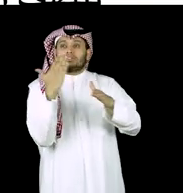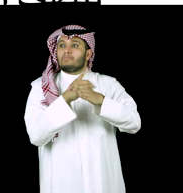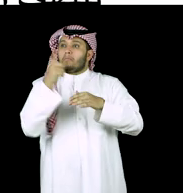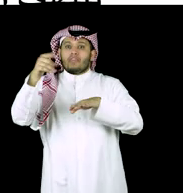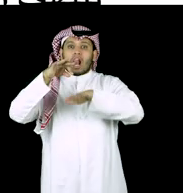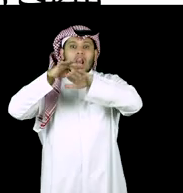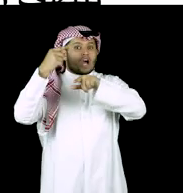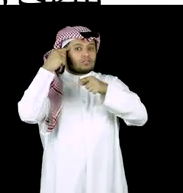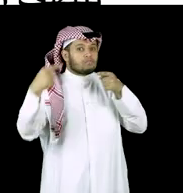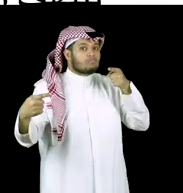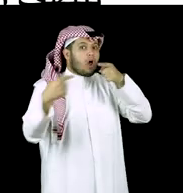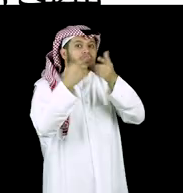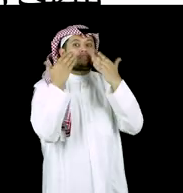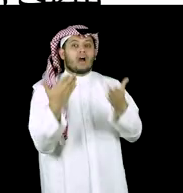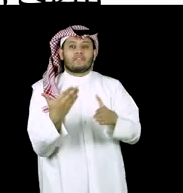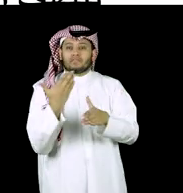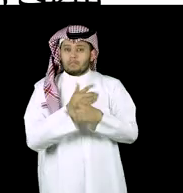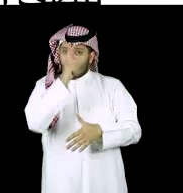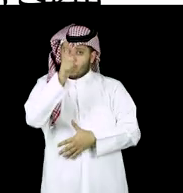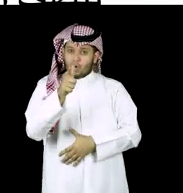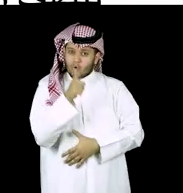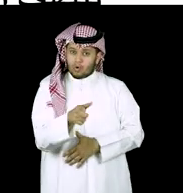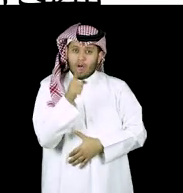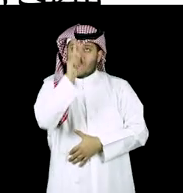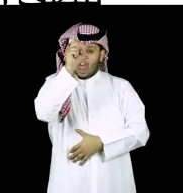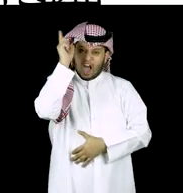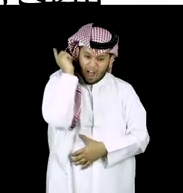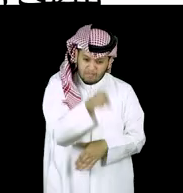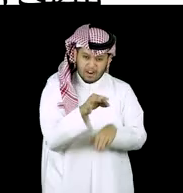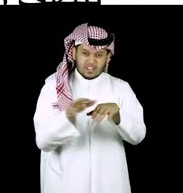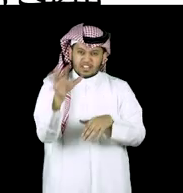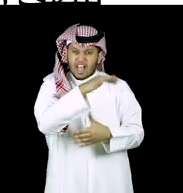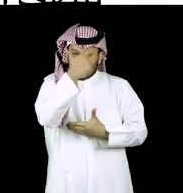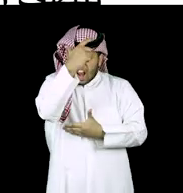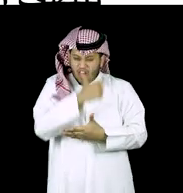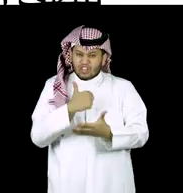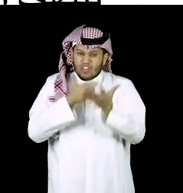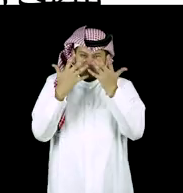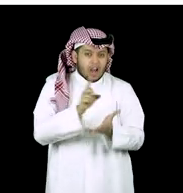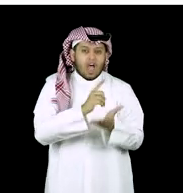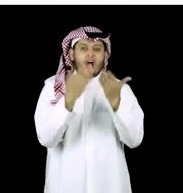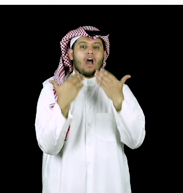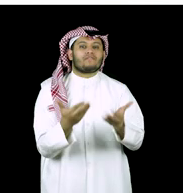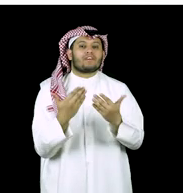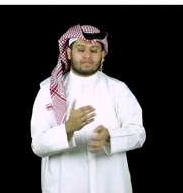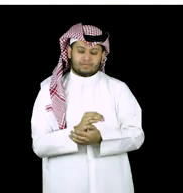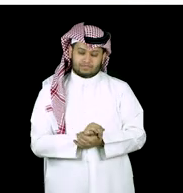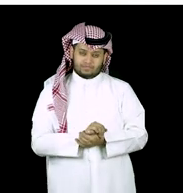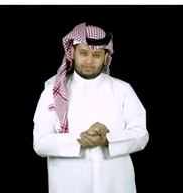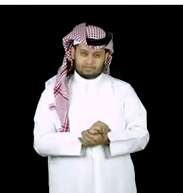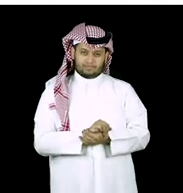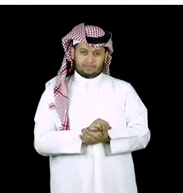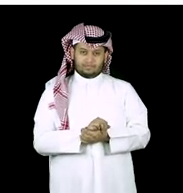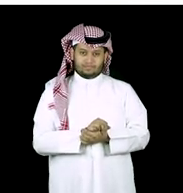الحياة. يقول الله تعالى: لا يكلف الله نفسا إلا وسعها.